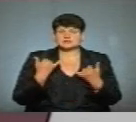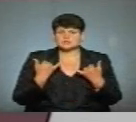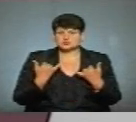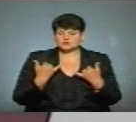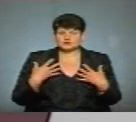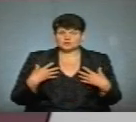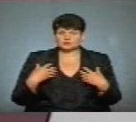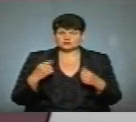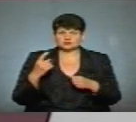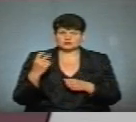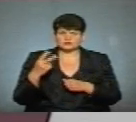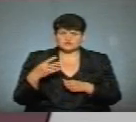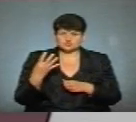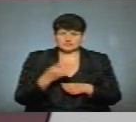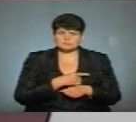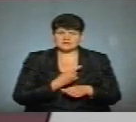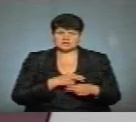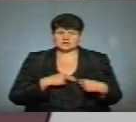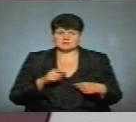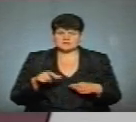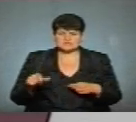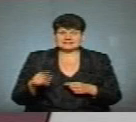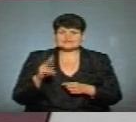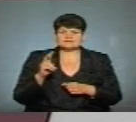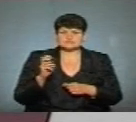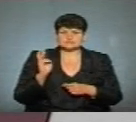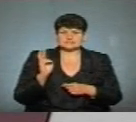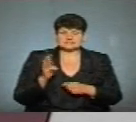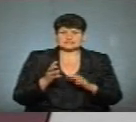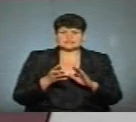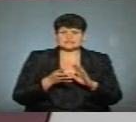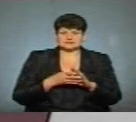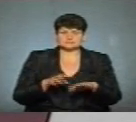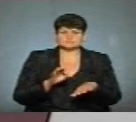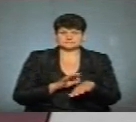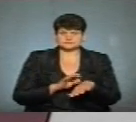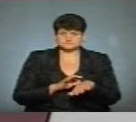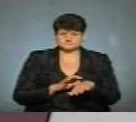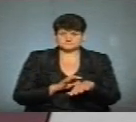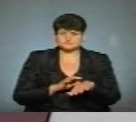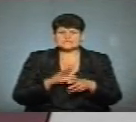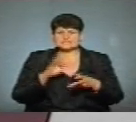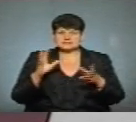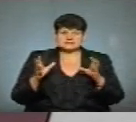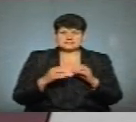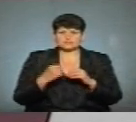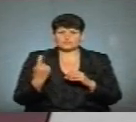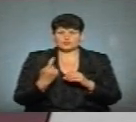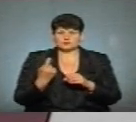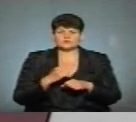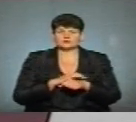одужали 124 медичних працівники із 239 інфікованих коронавірусом. Загалом в області